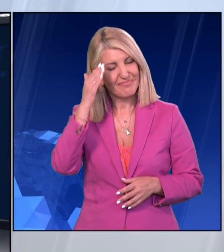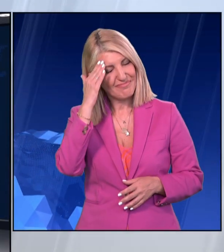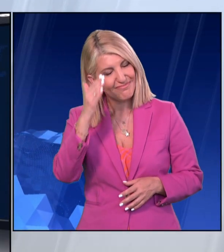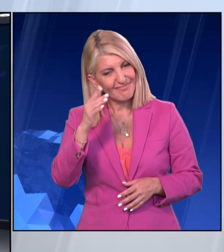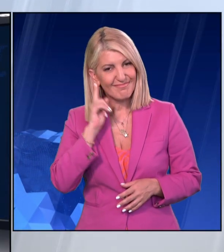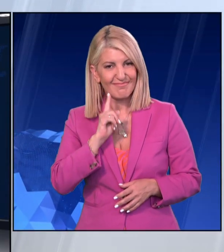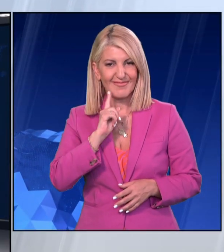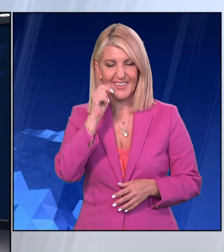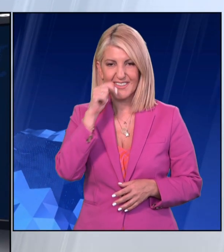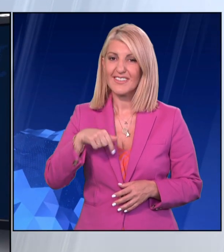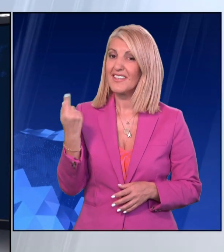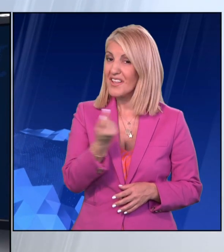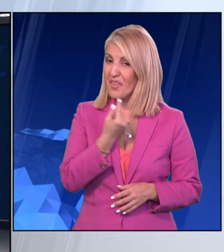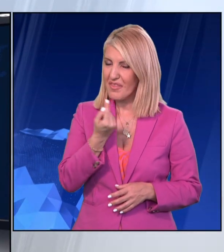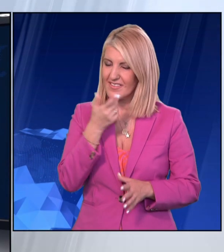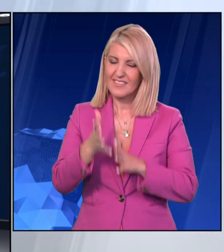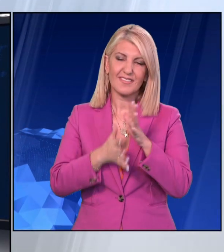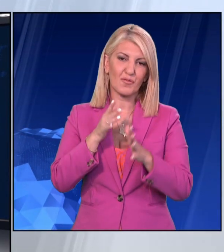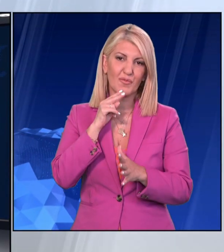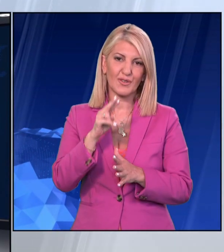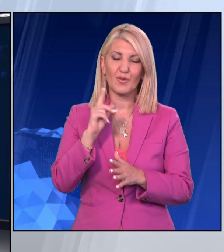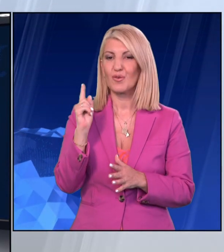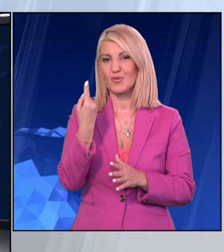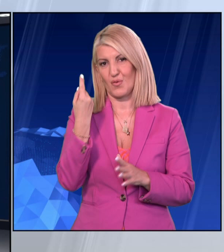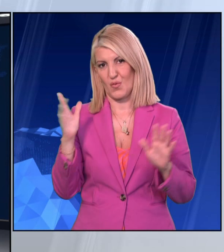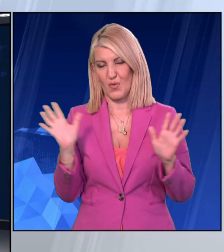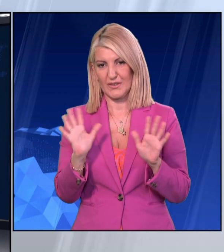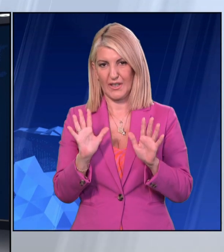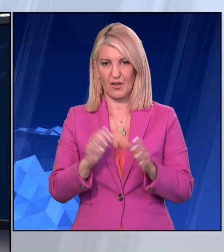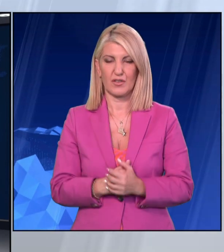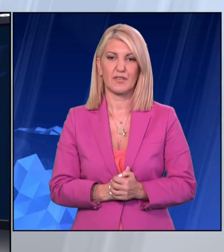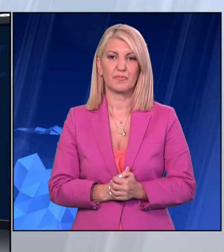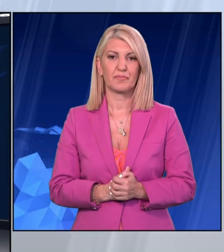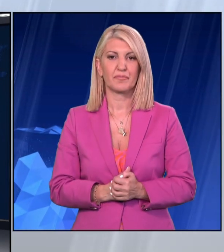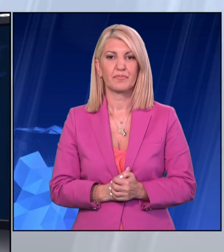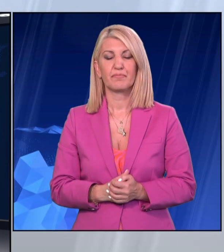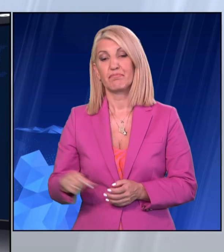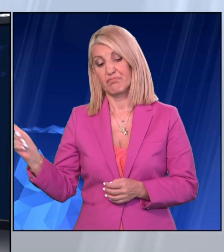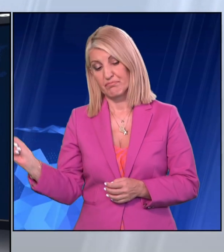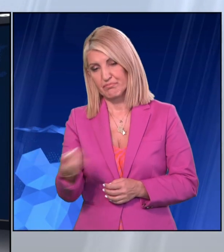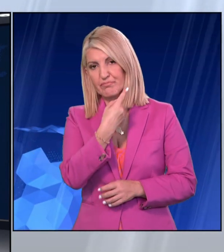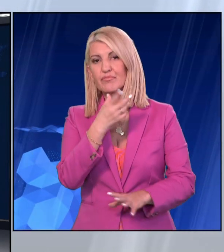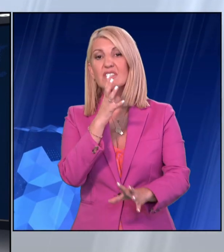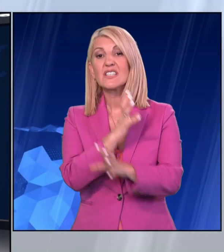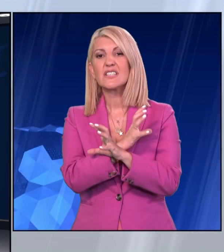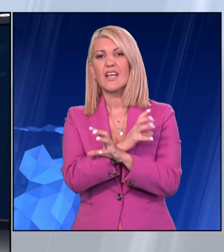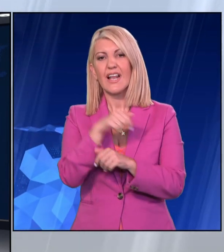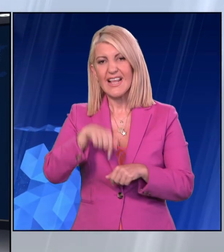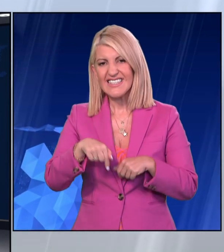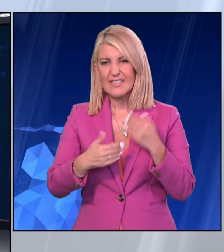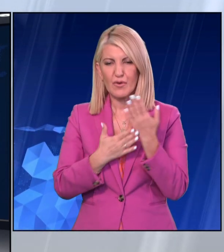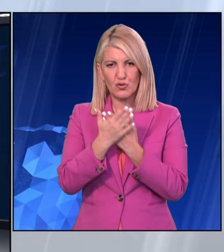Καλησπέρα κυρίες και κύριοι, παρακολουθείτε το Δελτίο Ειδήσεων στην νοηματική γλώσσα από το One Channel. Στον εισαγγελέα οδηγήθηκαν το πρωί